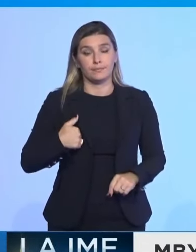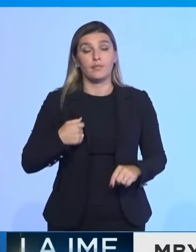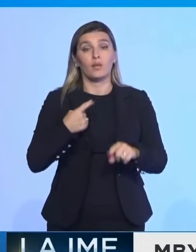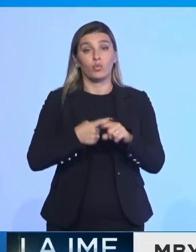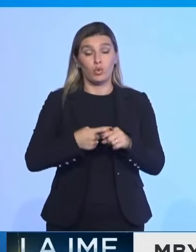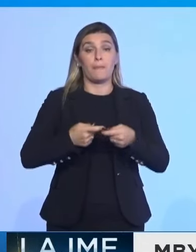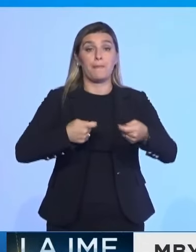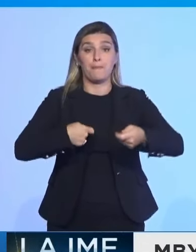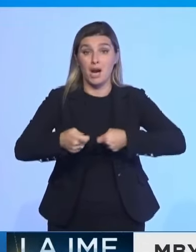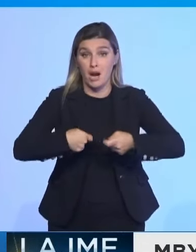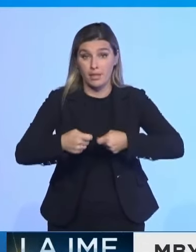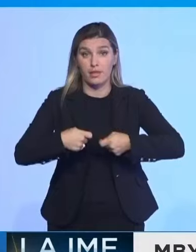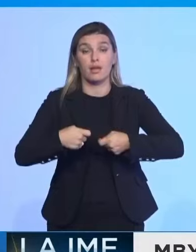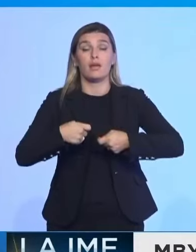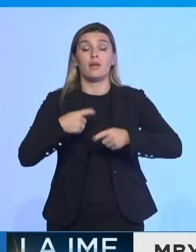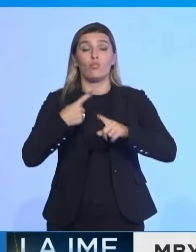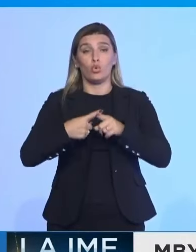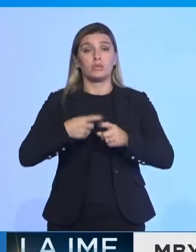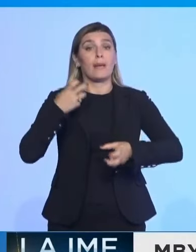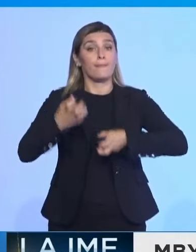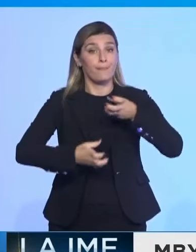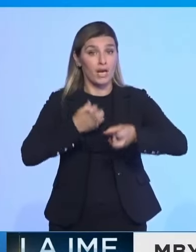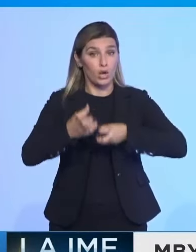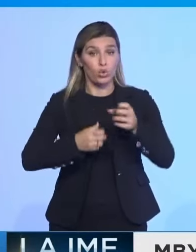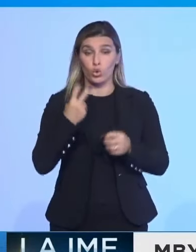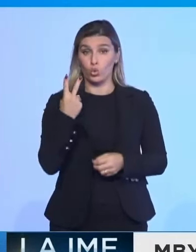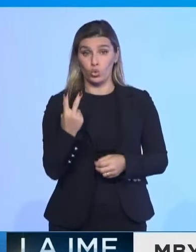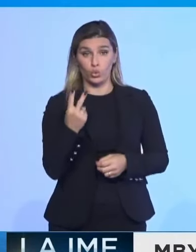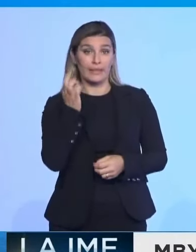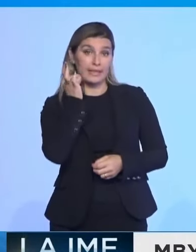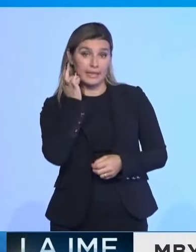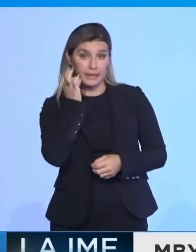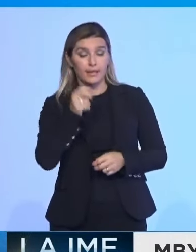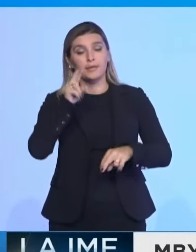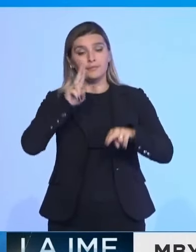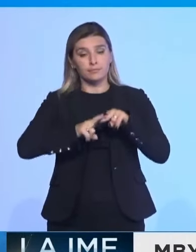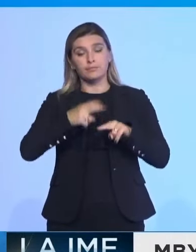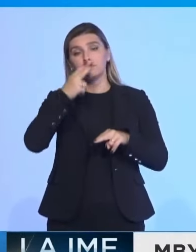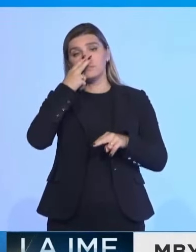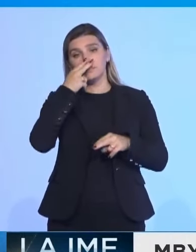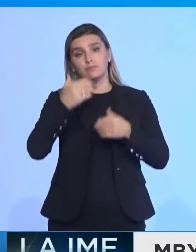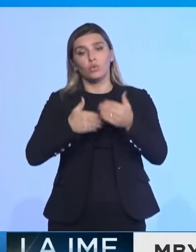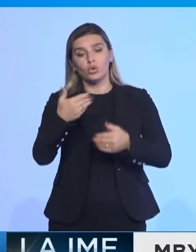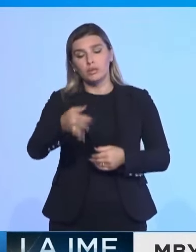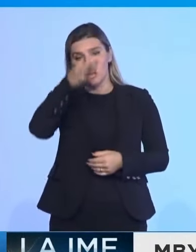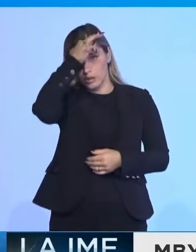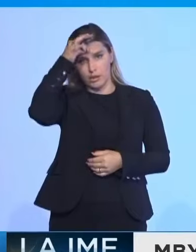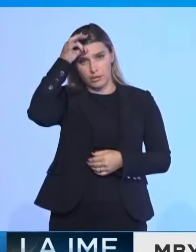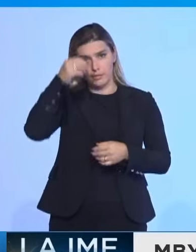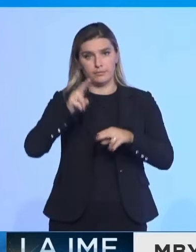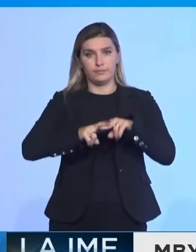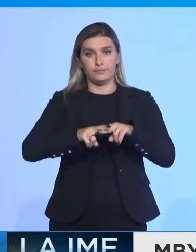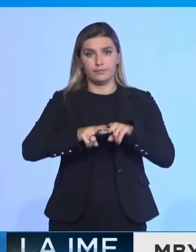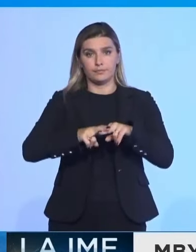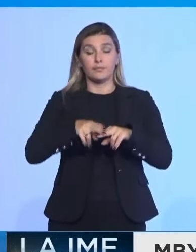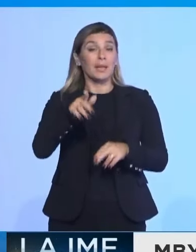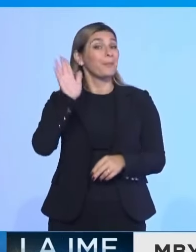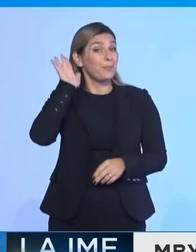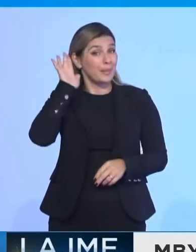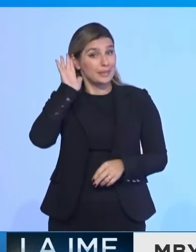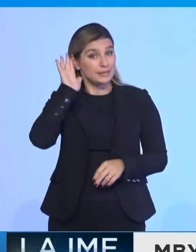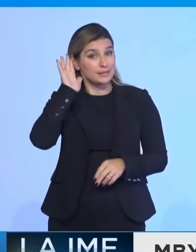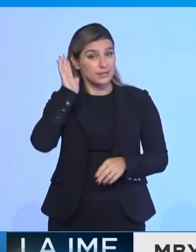tjera, ditën e martë dhe ditën e mërkur, do të vendosim ditën e hënë. Ministria Infrastrukturës ka bërë të